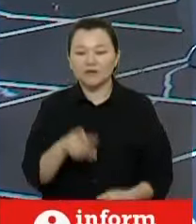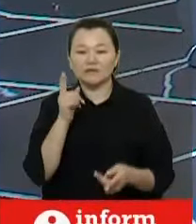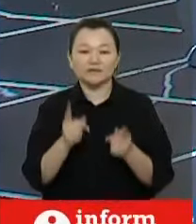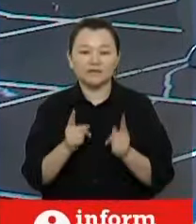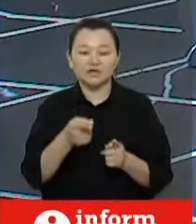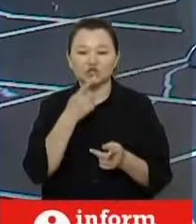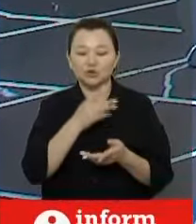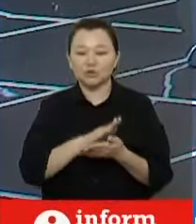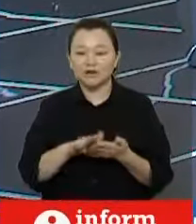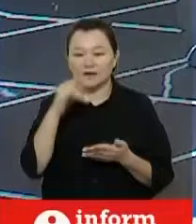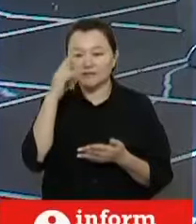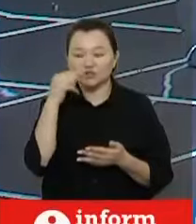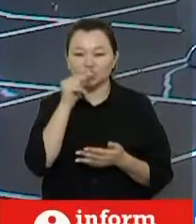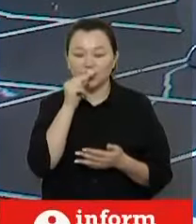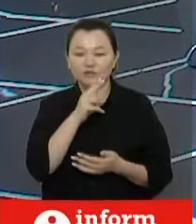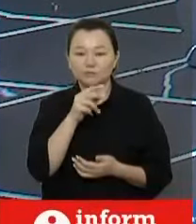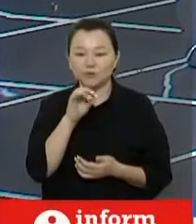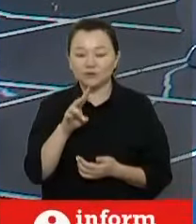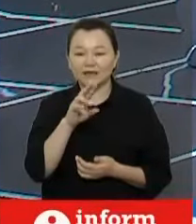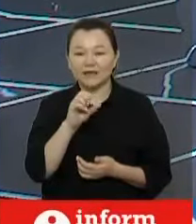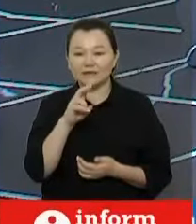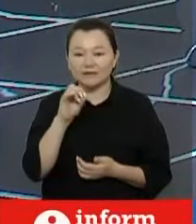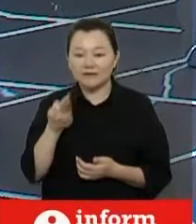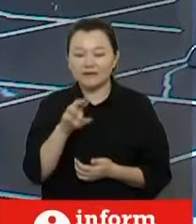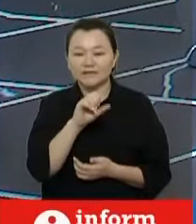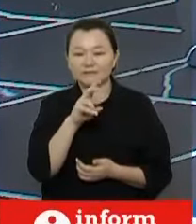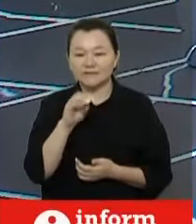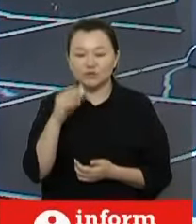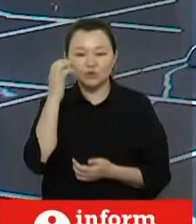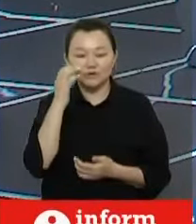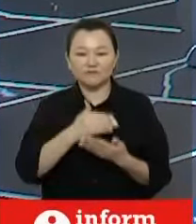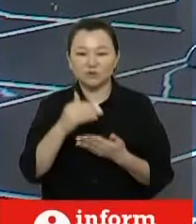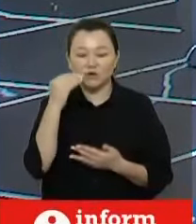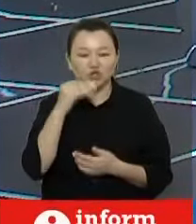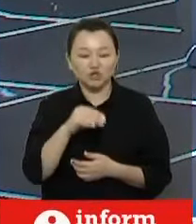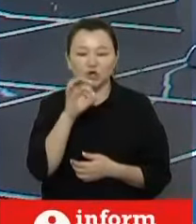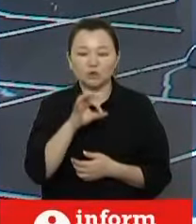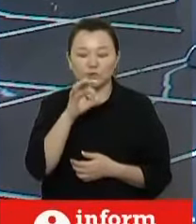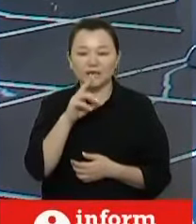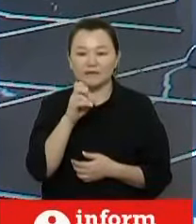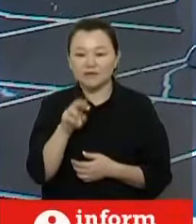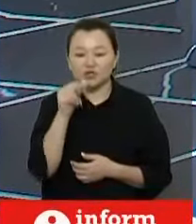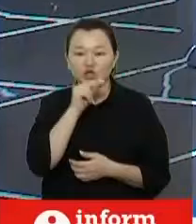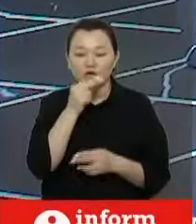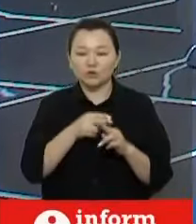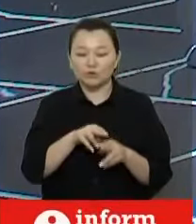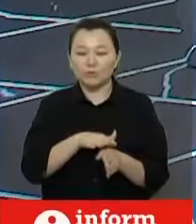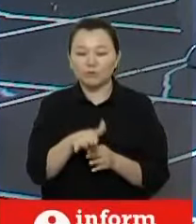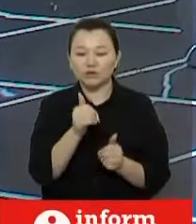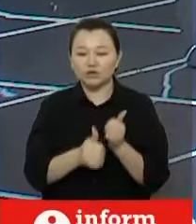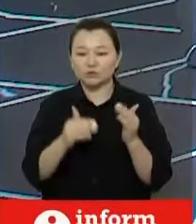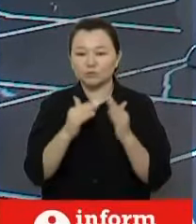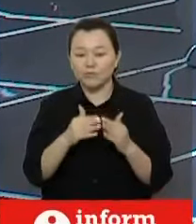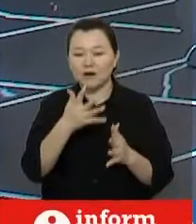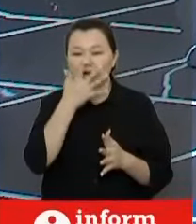Настоящий натуральный казахский чай – чемпион Кения Сансет. Это черный, высококачественный, гранулированный кенийский чай, который наполнит каждый дом